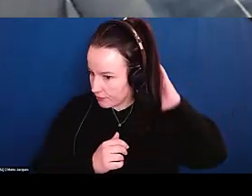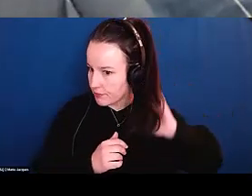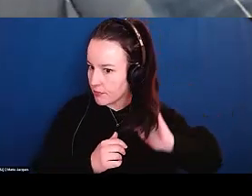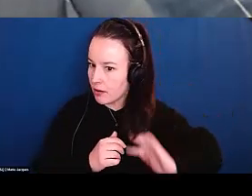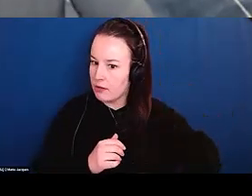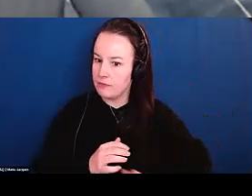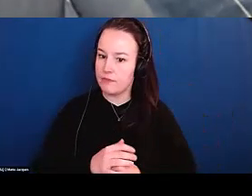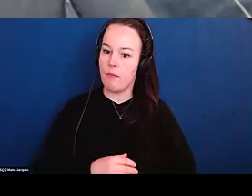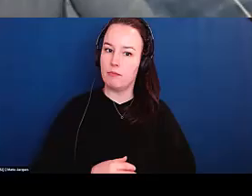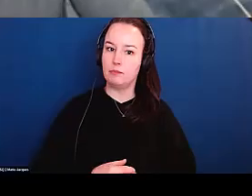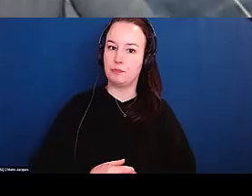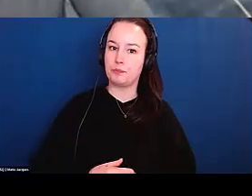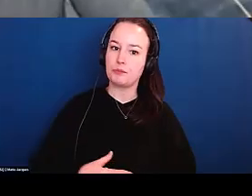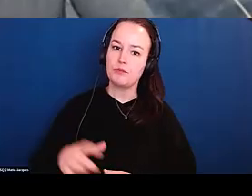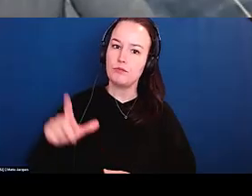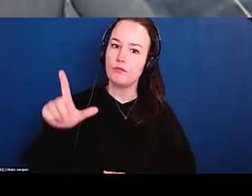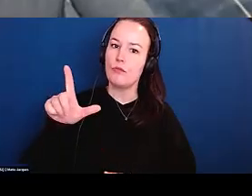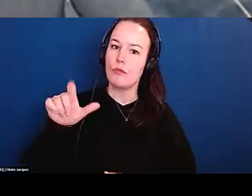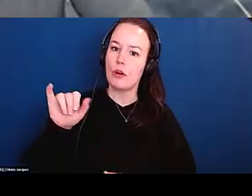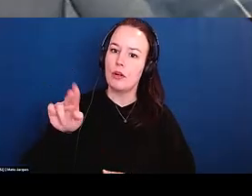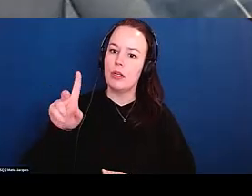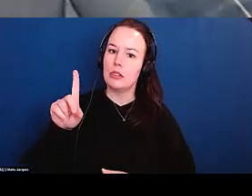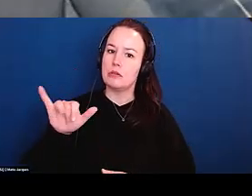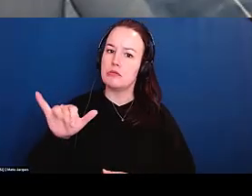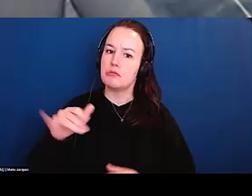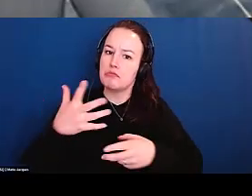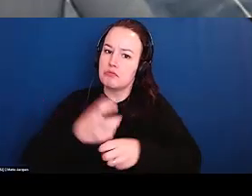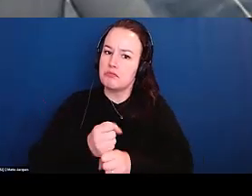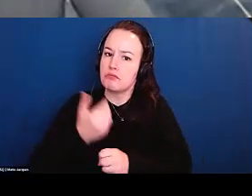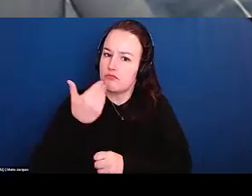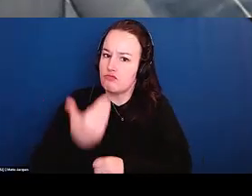Je crois que Lindy l'a bien résumé.